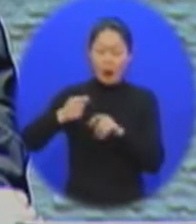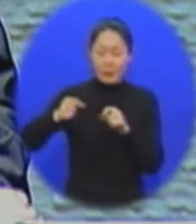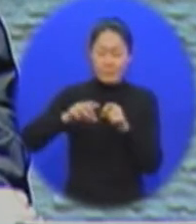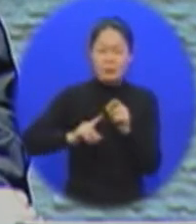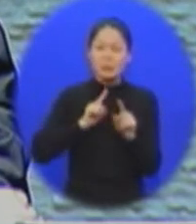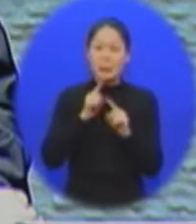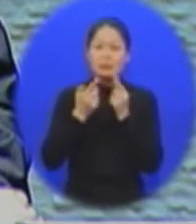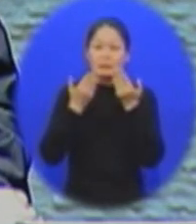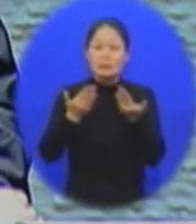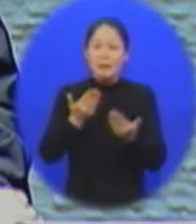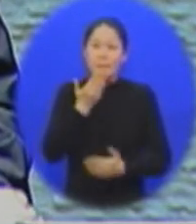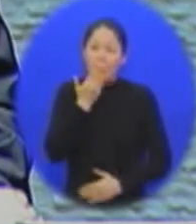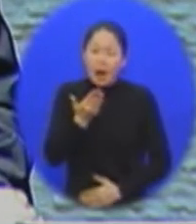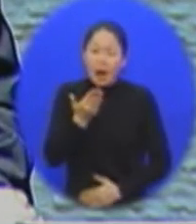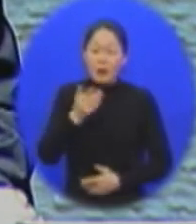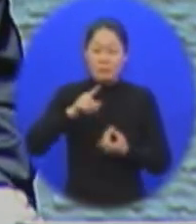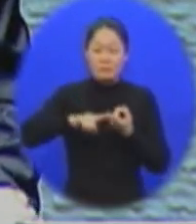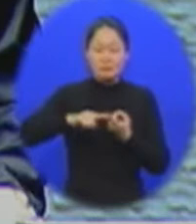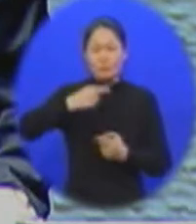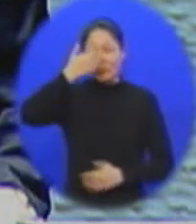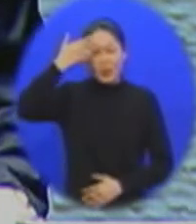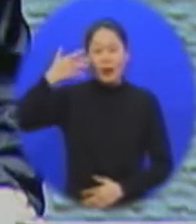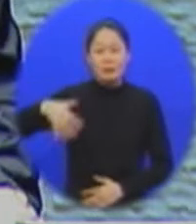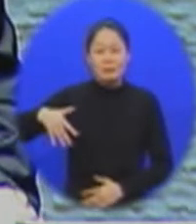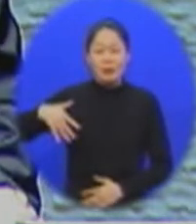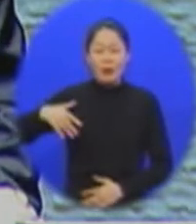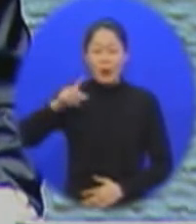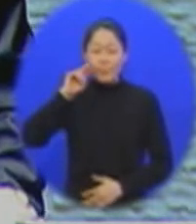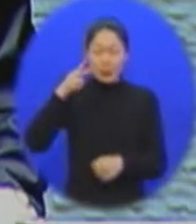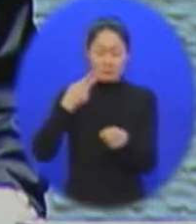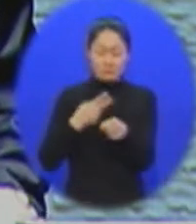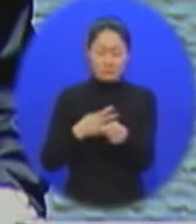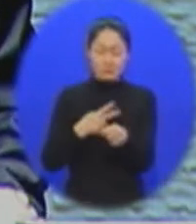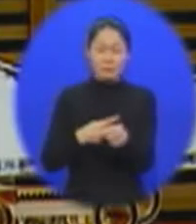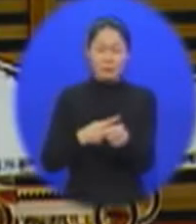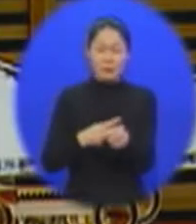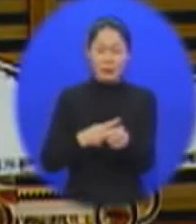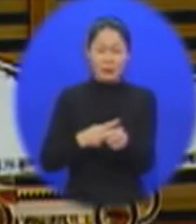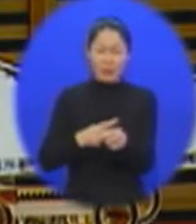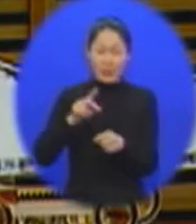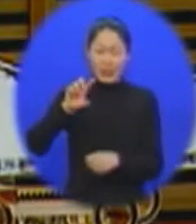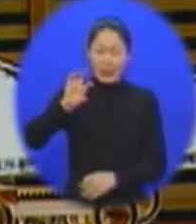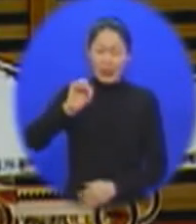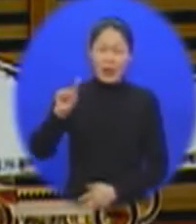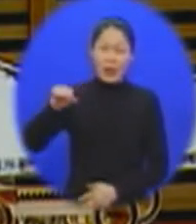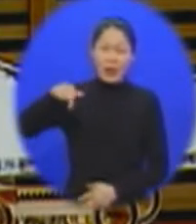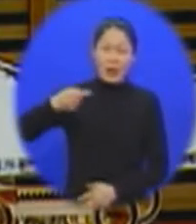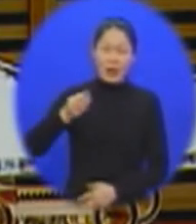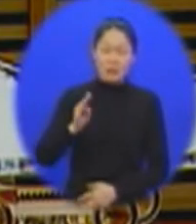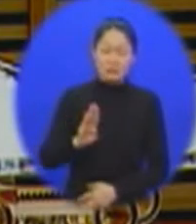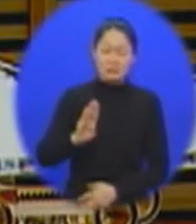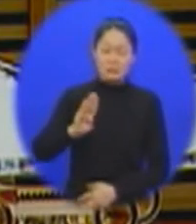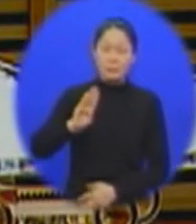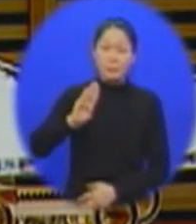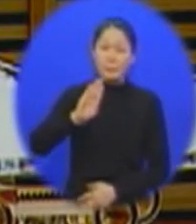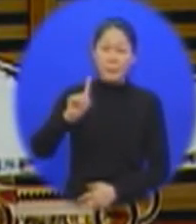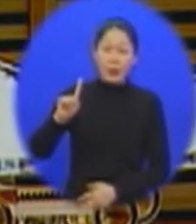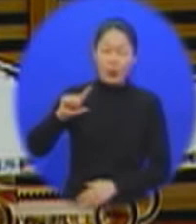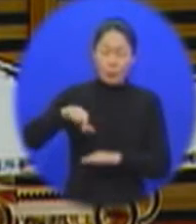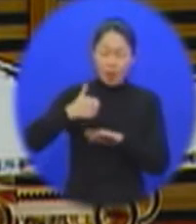너무 다해 그렇지 않고 사도 바울이 이유 아그립바 왕 을 만날 수나 있겠어요